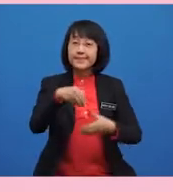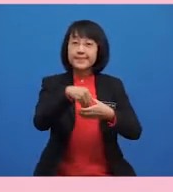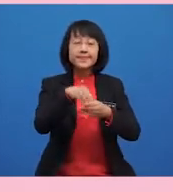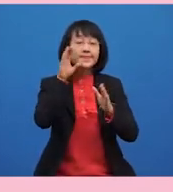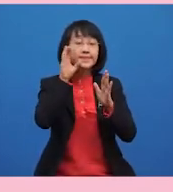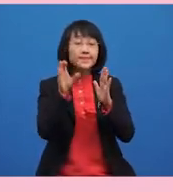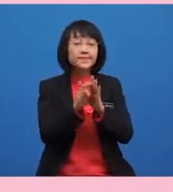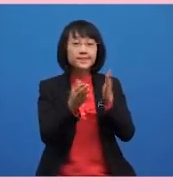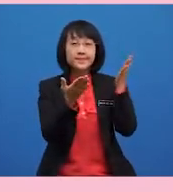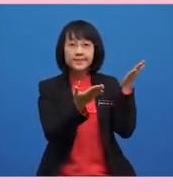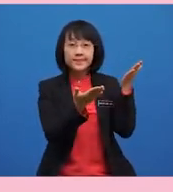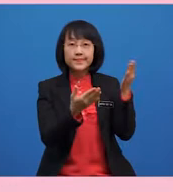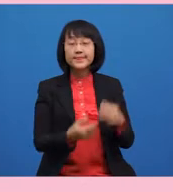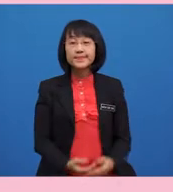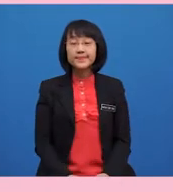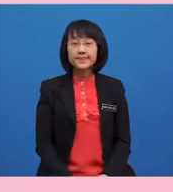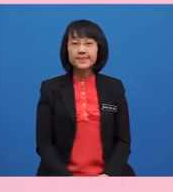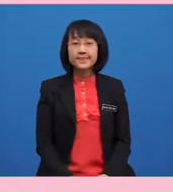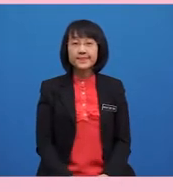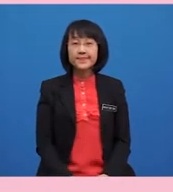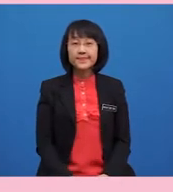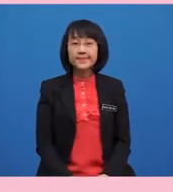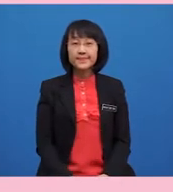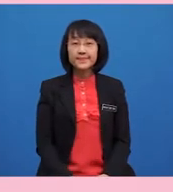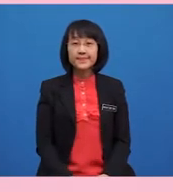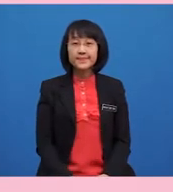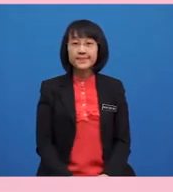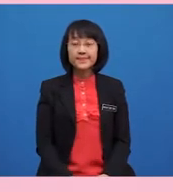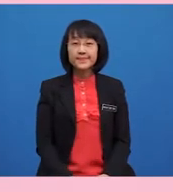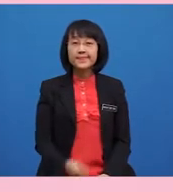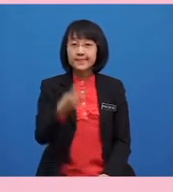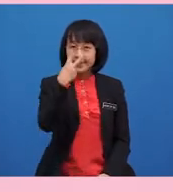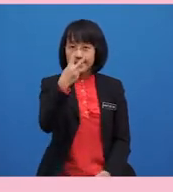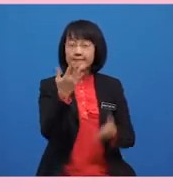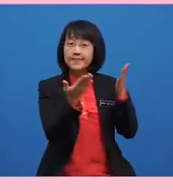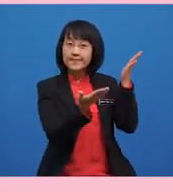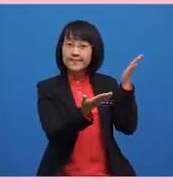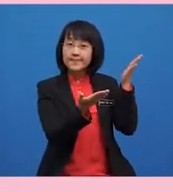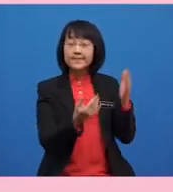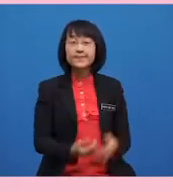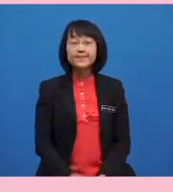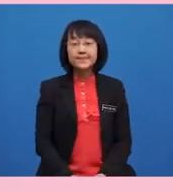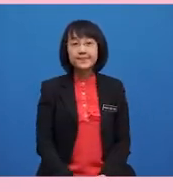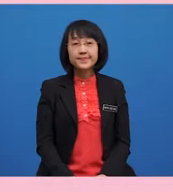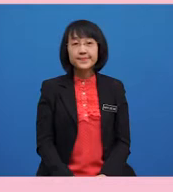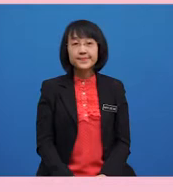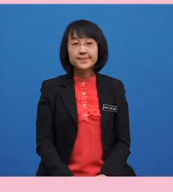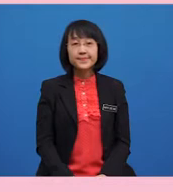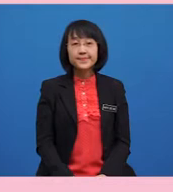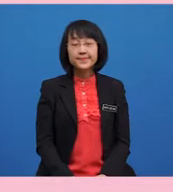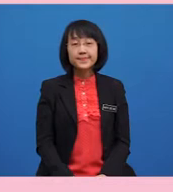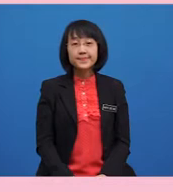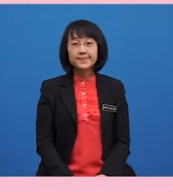dapat lihat corak yang diwarnakan oleh mereka berdua berbentuk